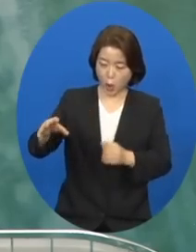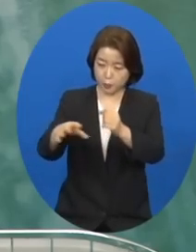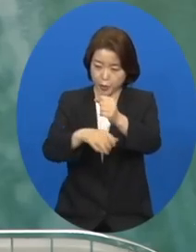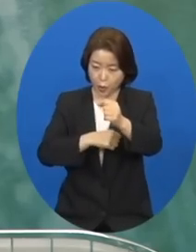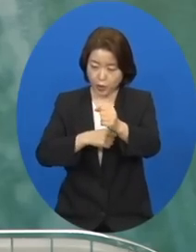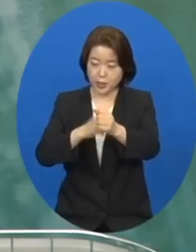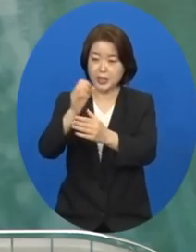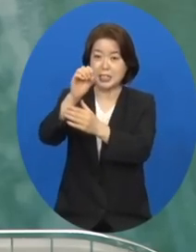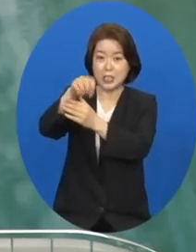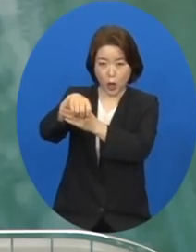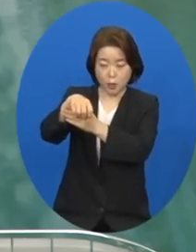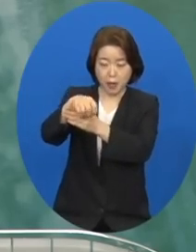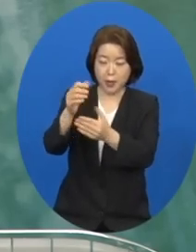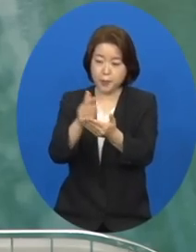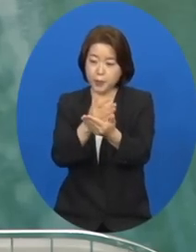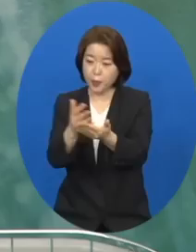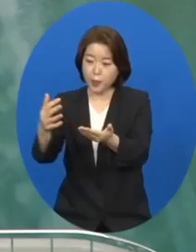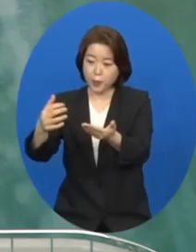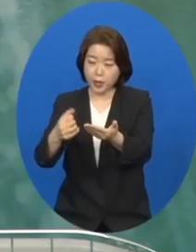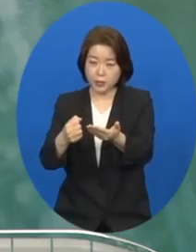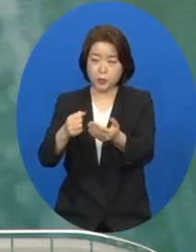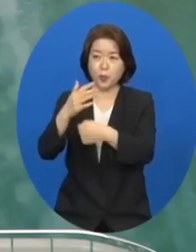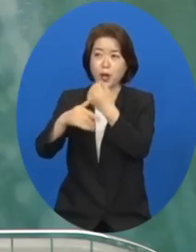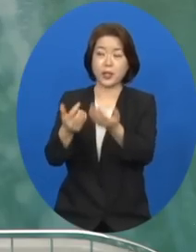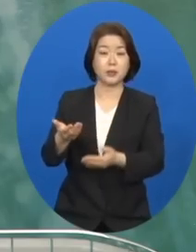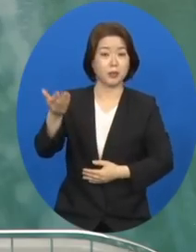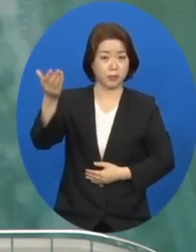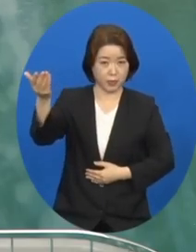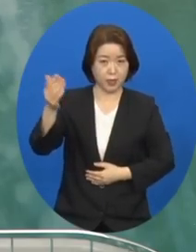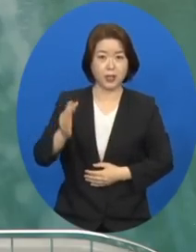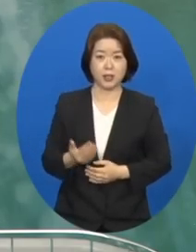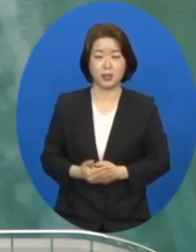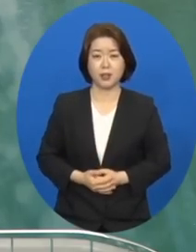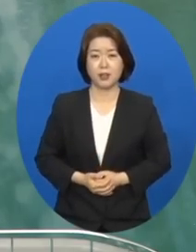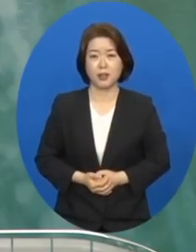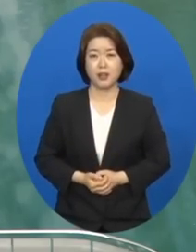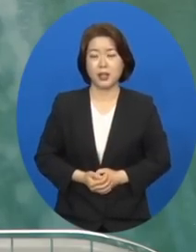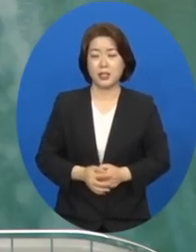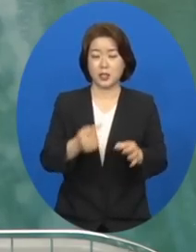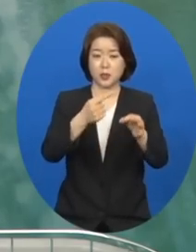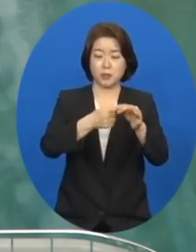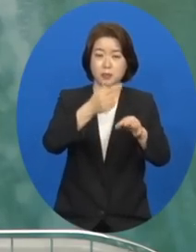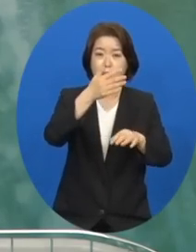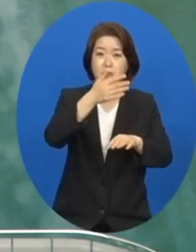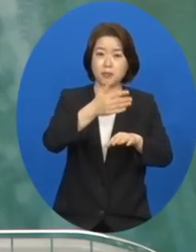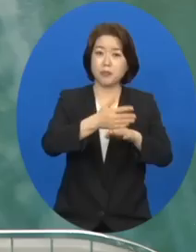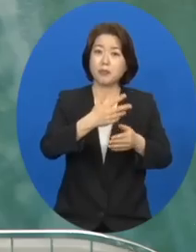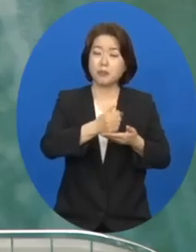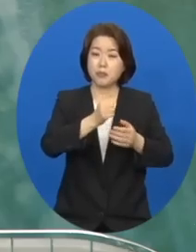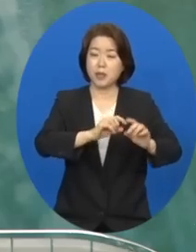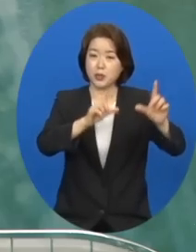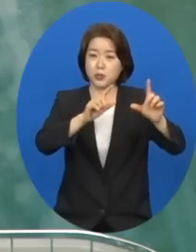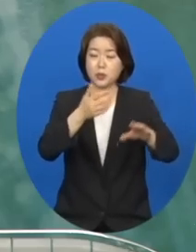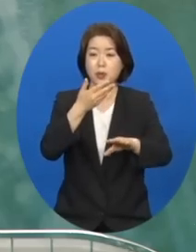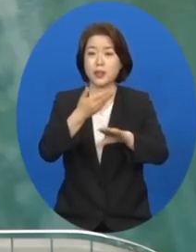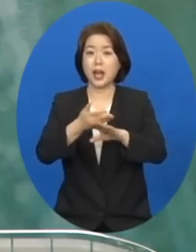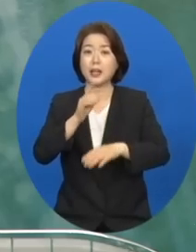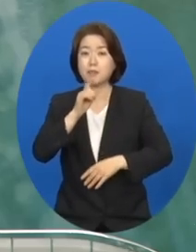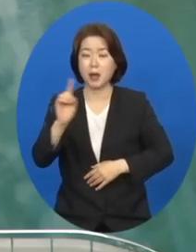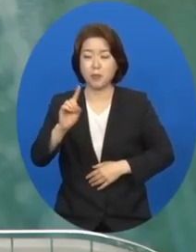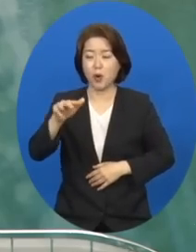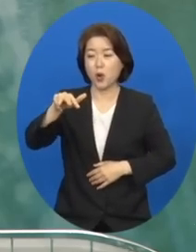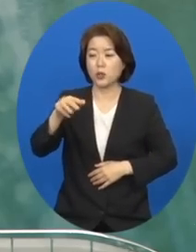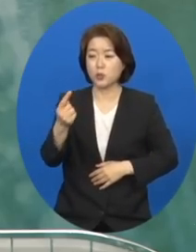열매를 구별해서 하나님께 드리라는 거예요 그래서 이 맥주 절의 다른 말이 초 실 절임 이 열매의